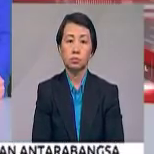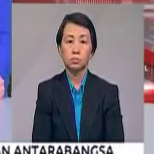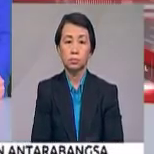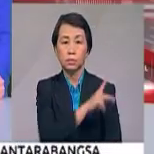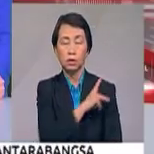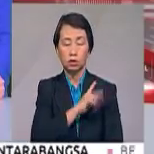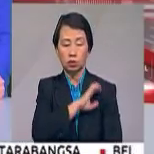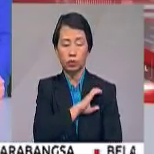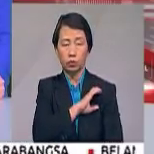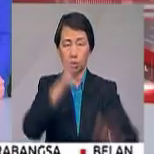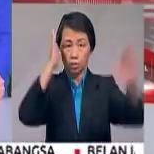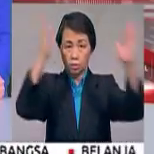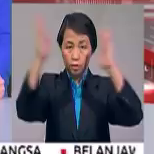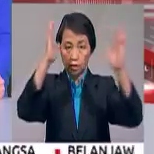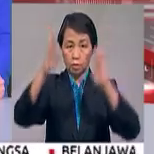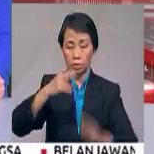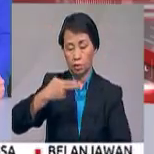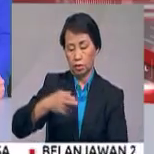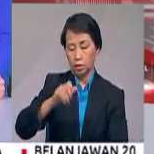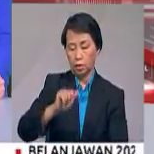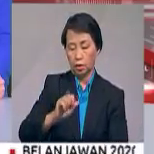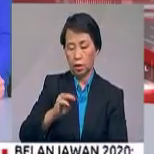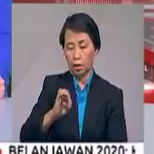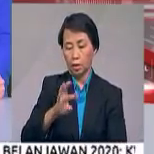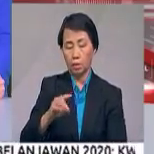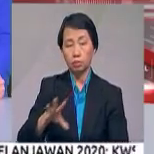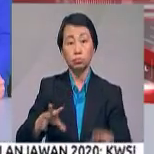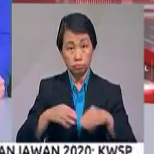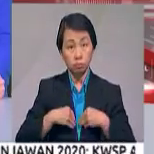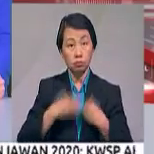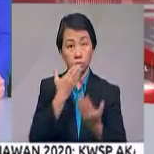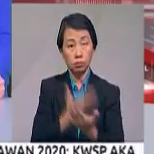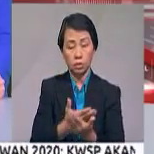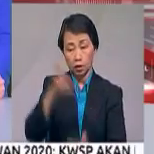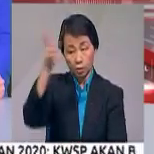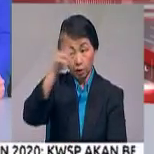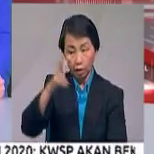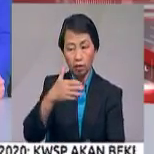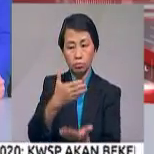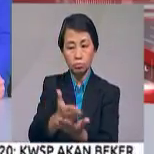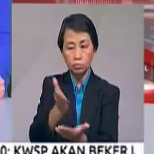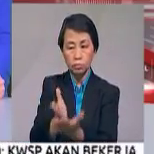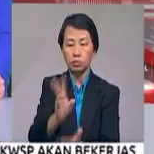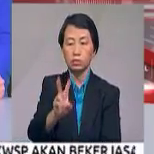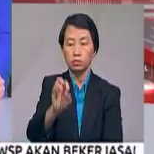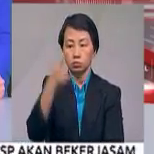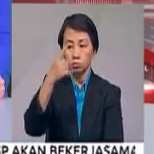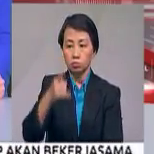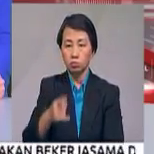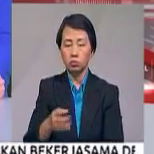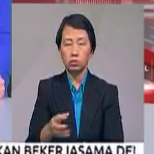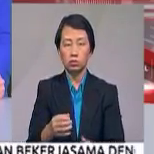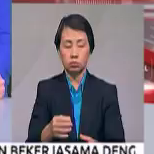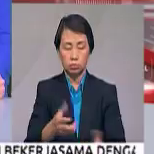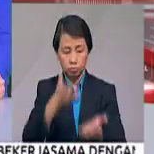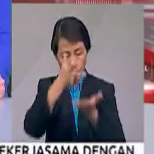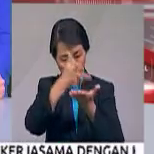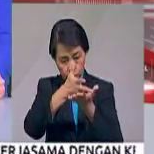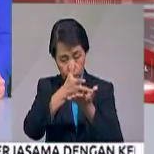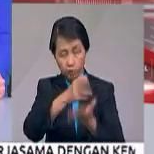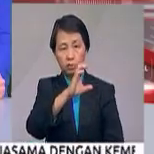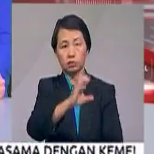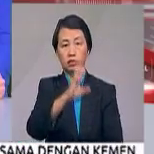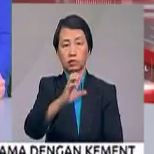Ketua Polis Negara Tan Sri Abdul Hamid Bado pula menyambut baik cadangan kerajaan dalam Belanjawan 2020 untuk memasang kamera litar